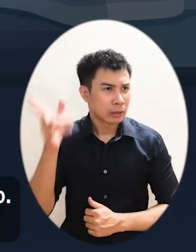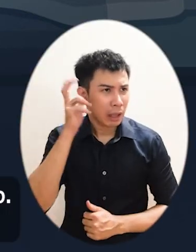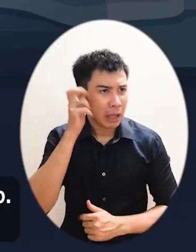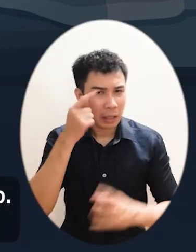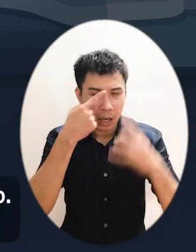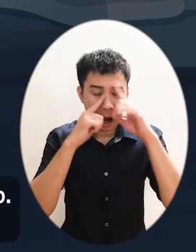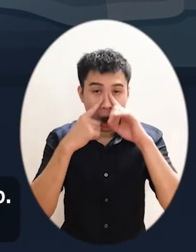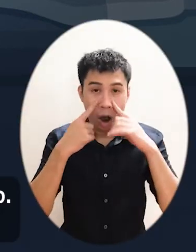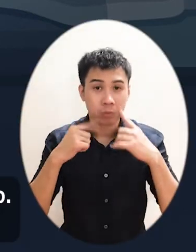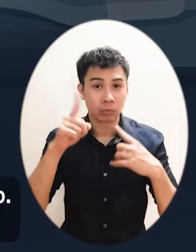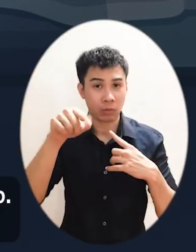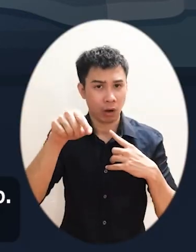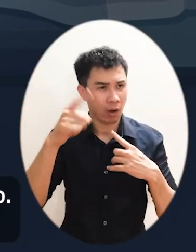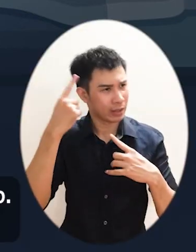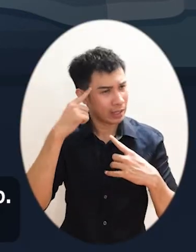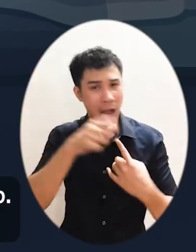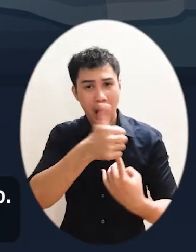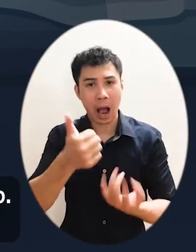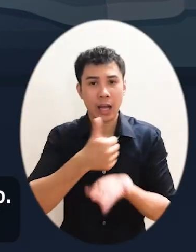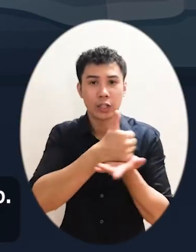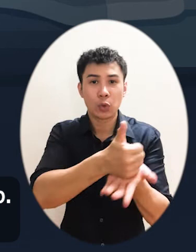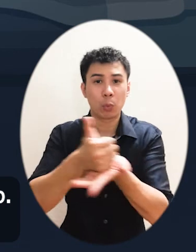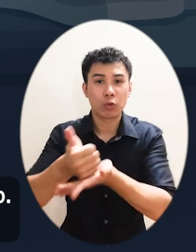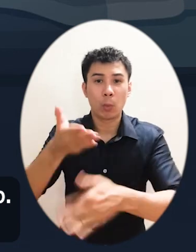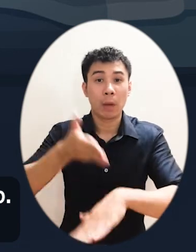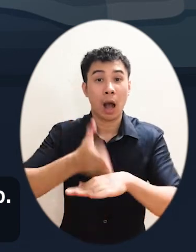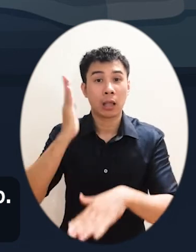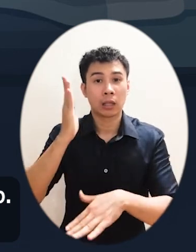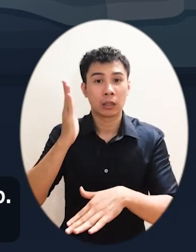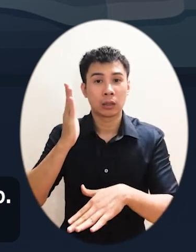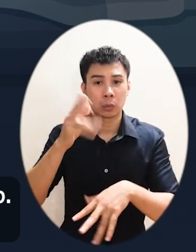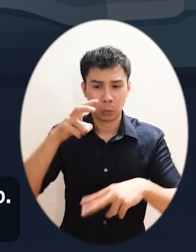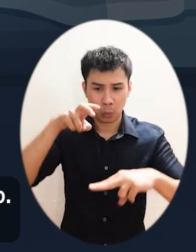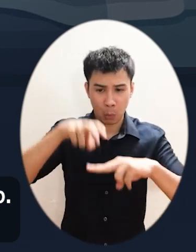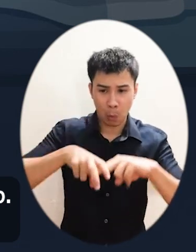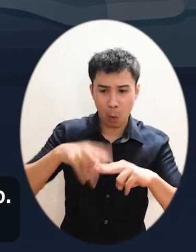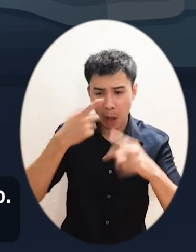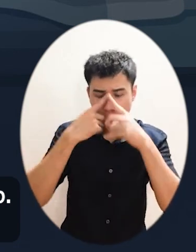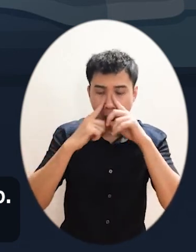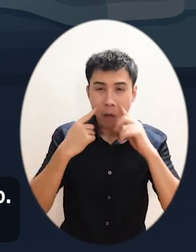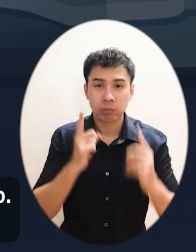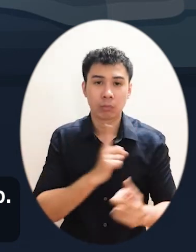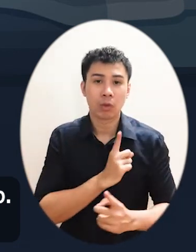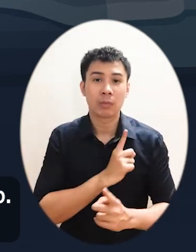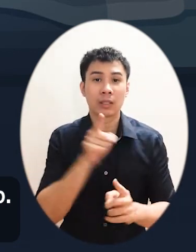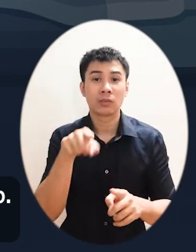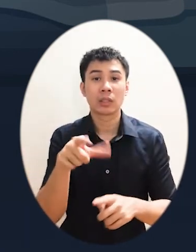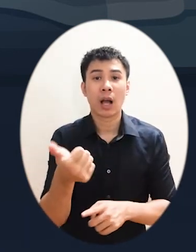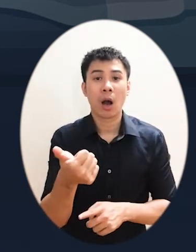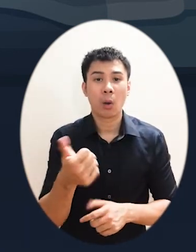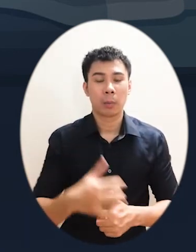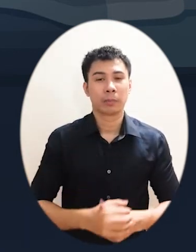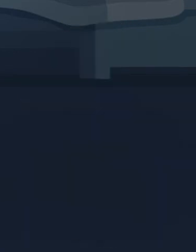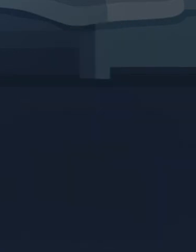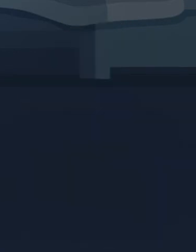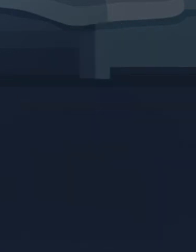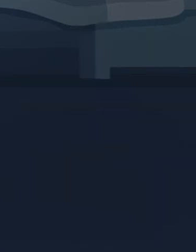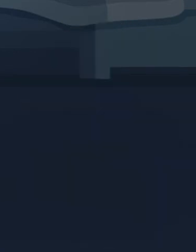Mình nghe có tiếng khóc nên nghĩ có người cần giúp đỡ. Tại sao bạn lại ngồi đây khóc một mình thế này?